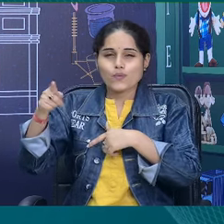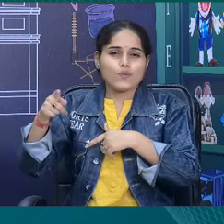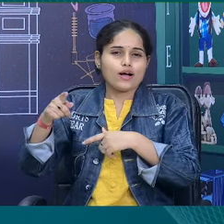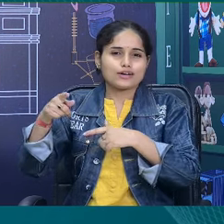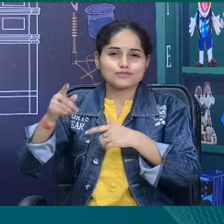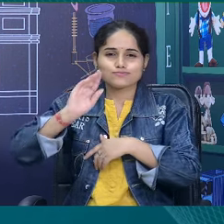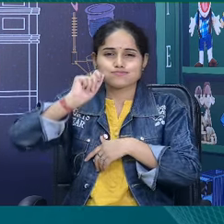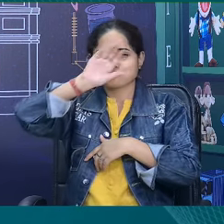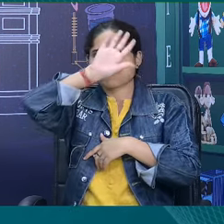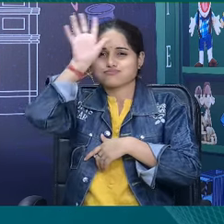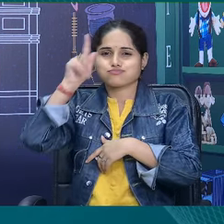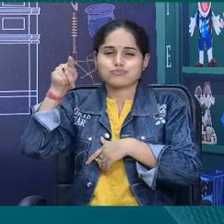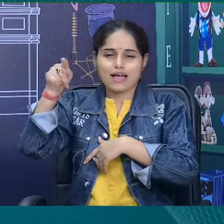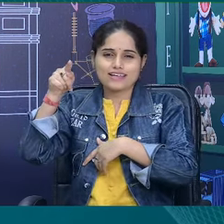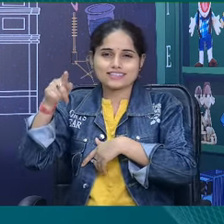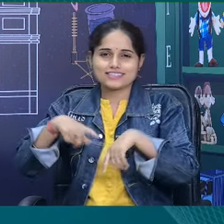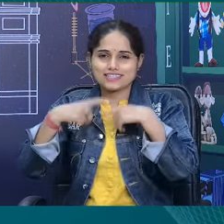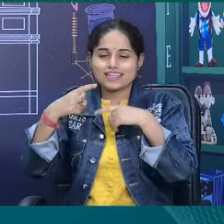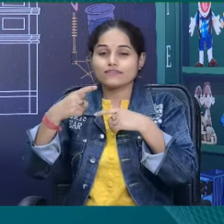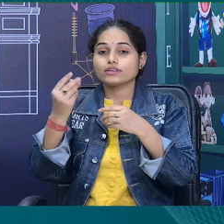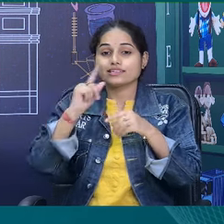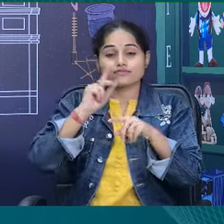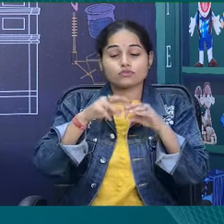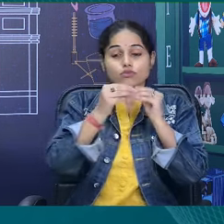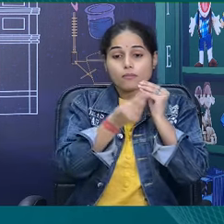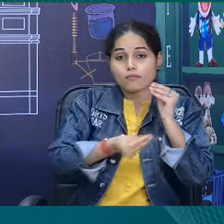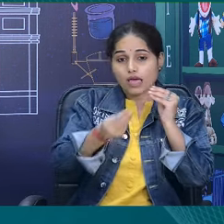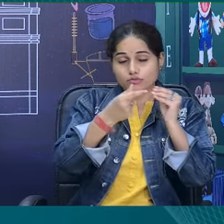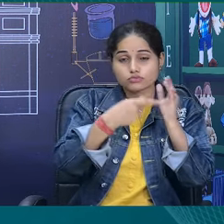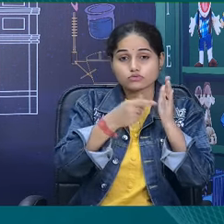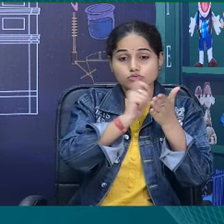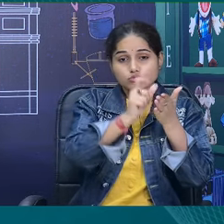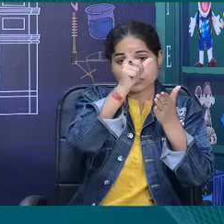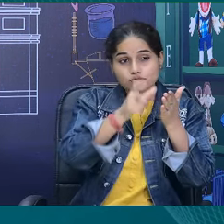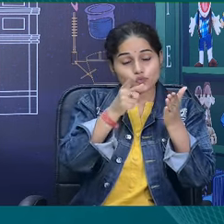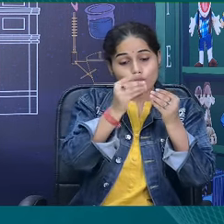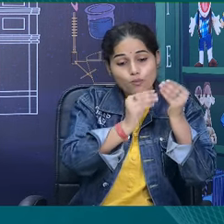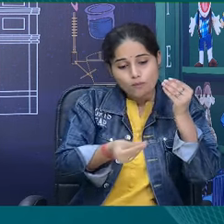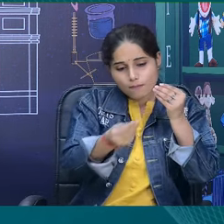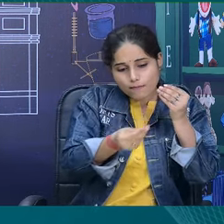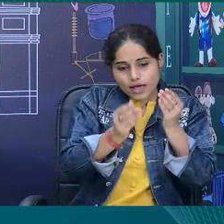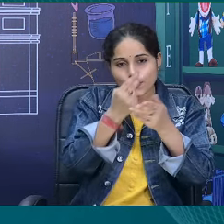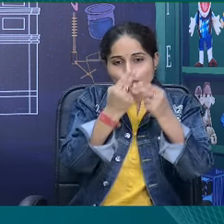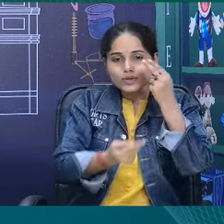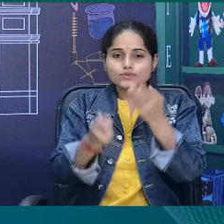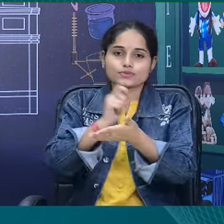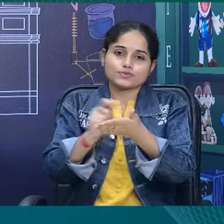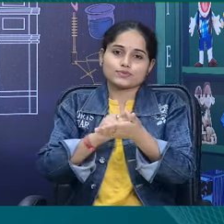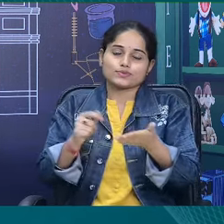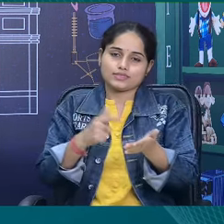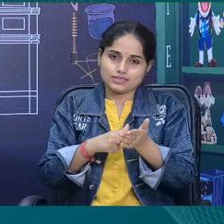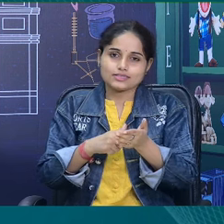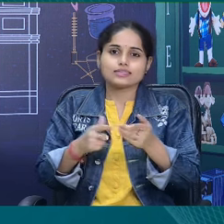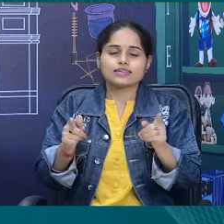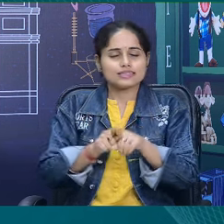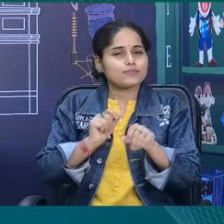है वो उसकी भी झलक मिलेगी कोई बंगाल का रहेगा तो उसमें बंगाल की झलक मिलेगी तो इसी तरह से कोई कलाकार होता है तो उसके जो मनोभाव